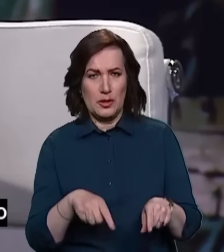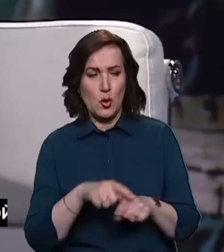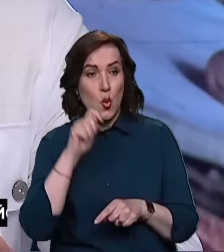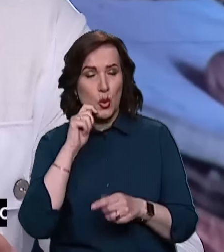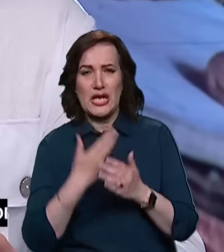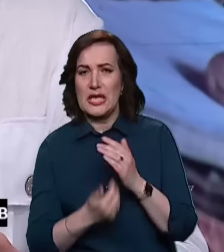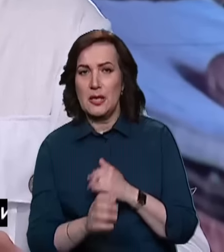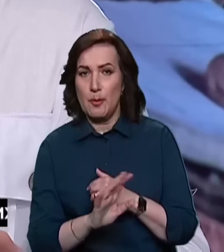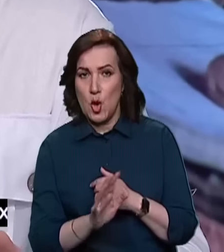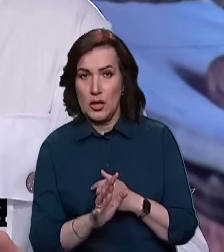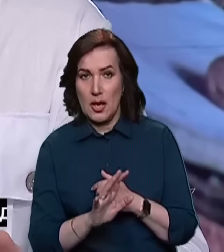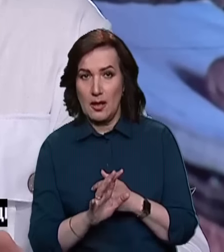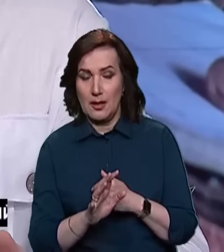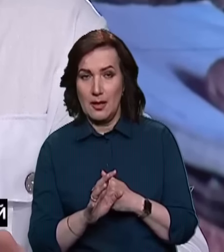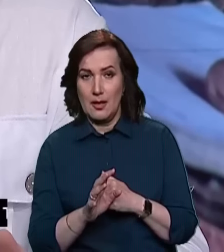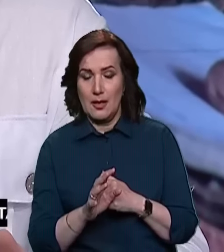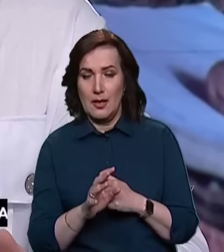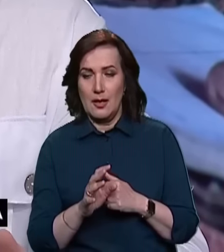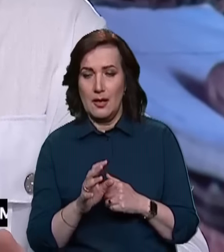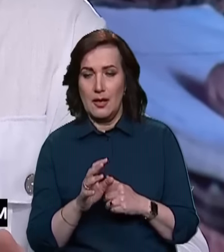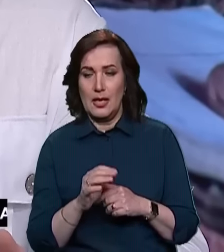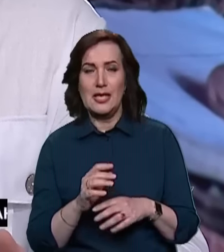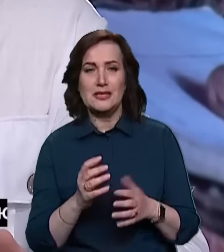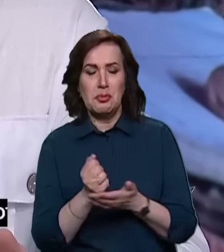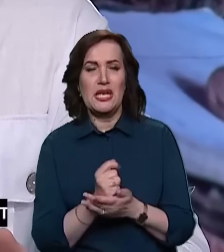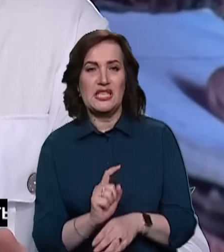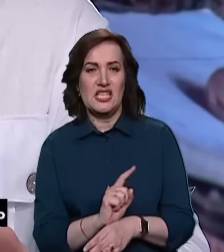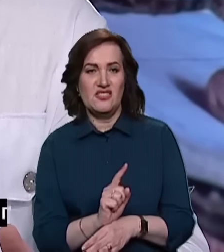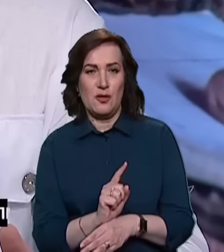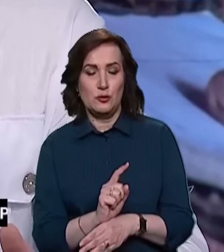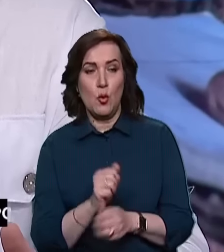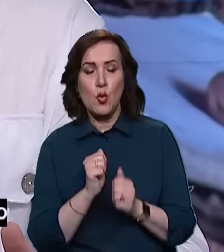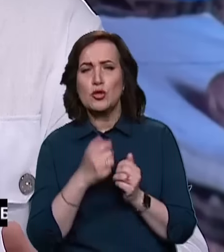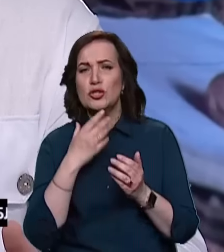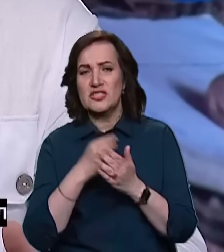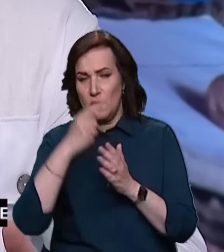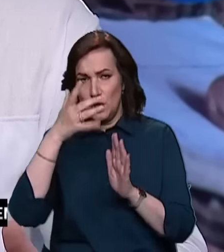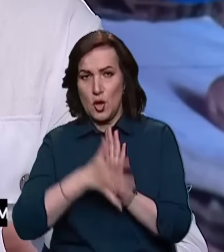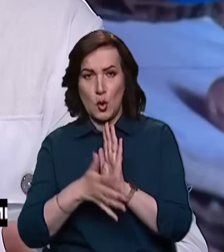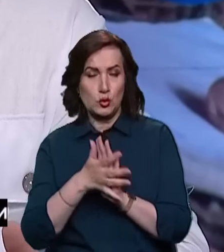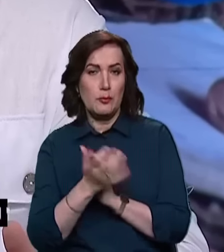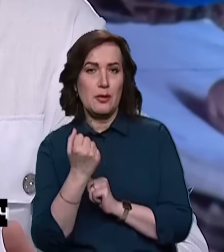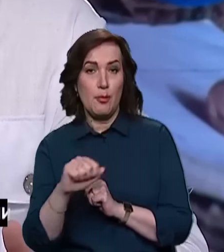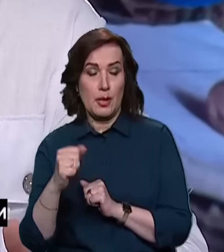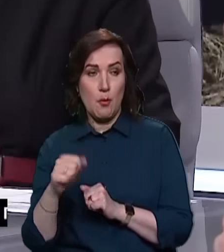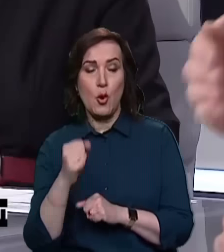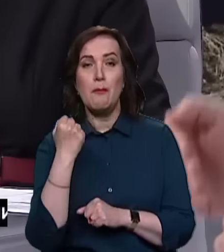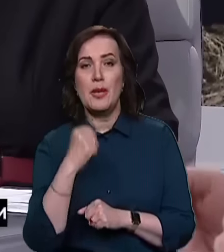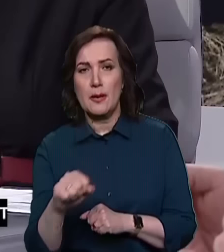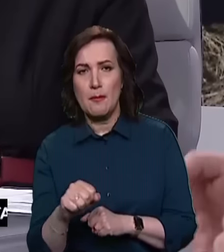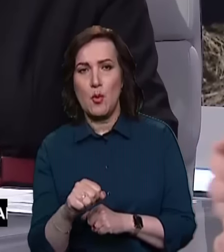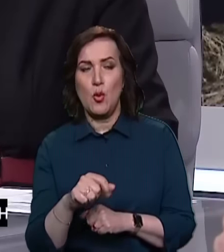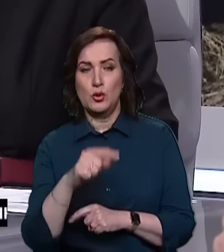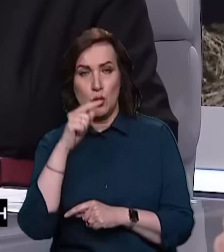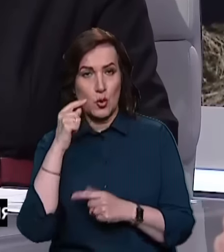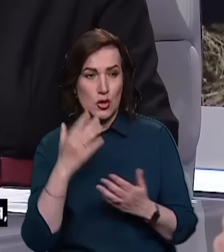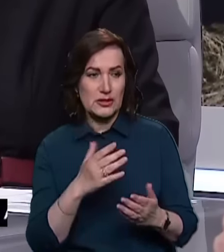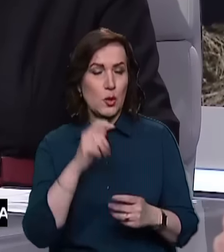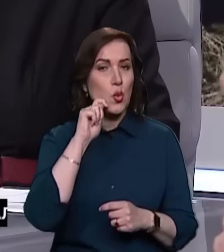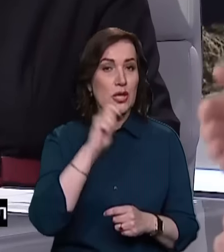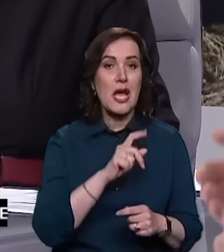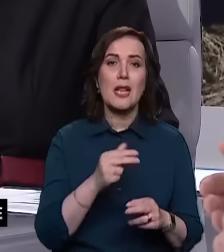щоб Україна не програла, ну і зберегти статус-кво. Тобто у кожного своє розуміння перемоги. Тобто перемога з розпадом Росії і